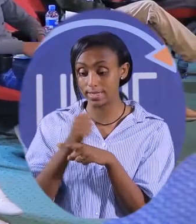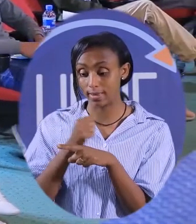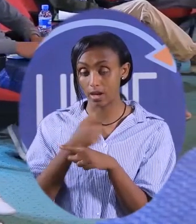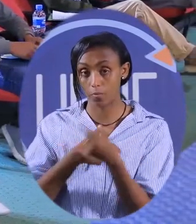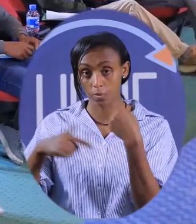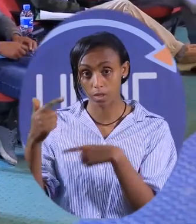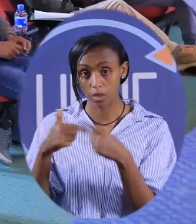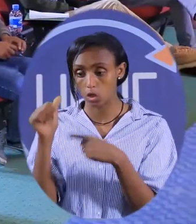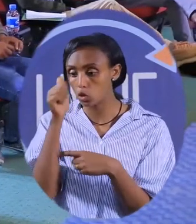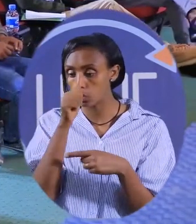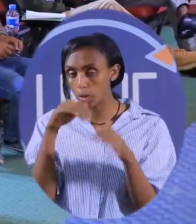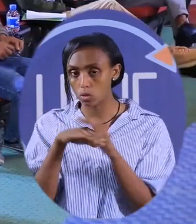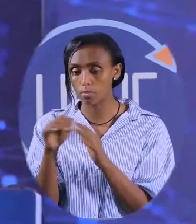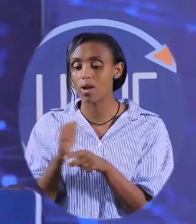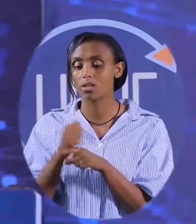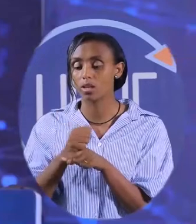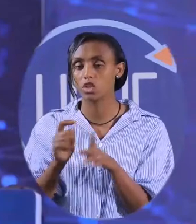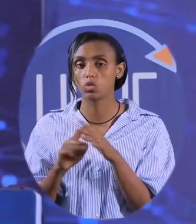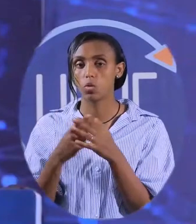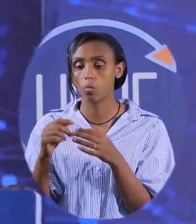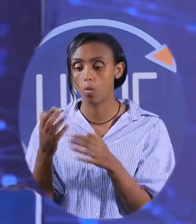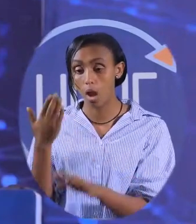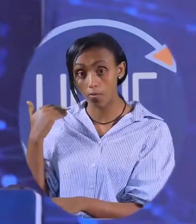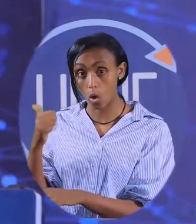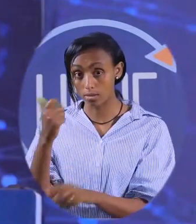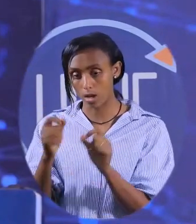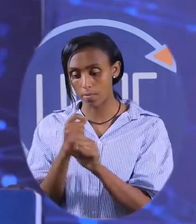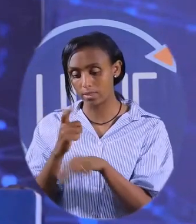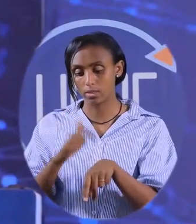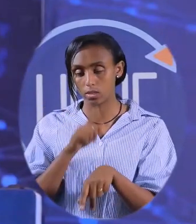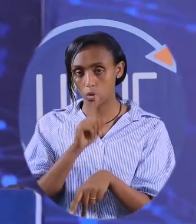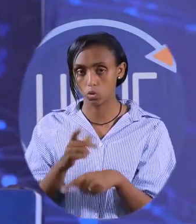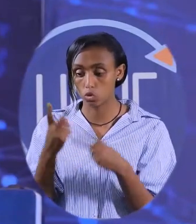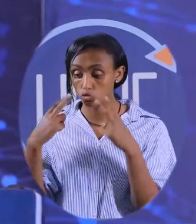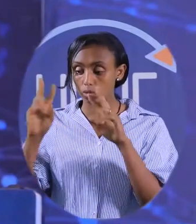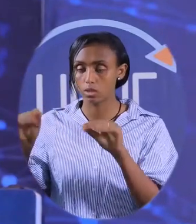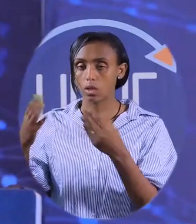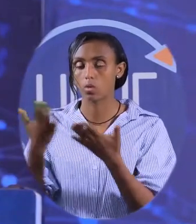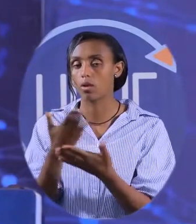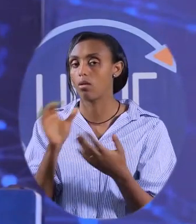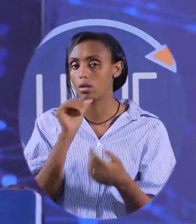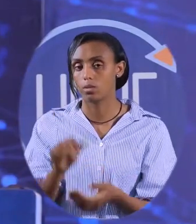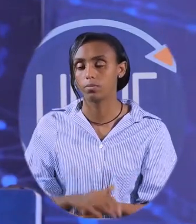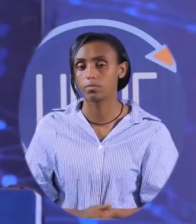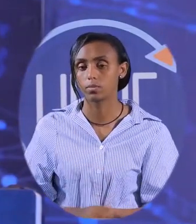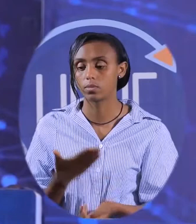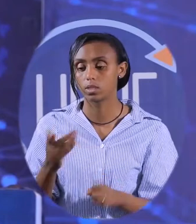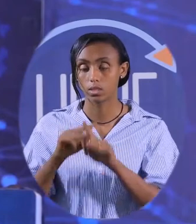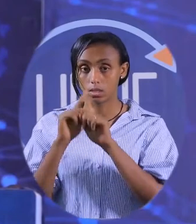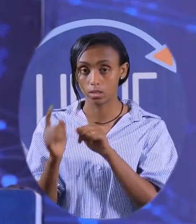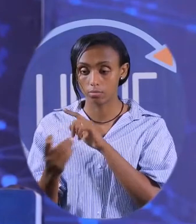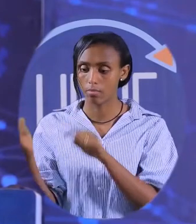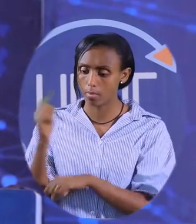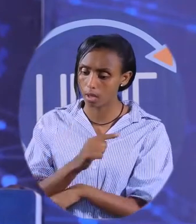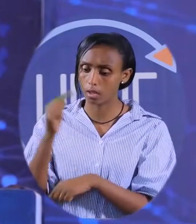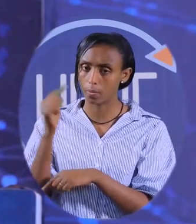ብንመጣ ኢትዮጵያ ማሰልጠን የጀመረችው ባለፈው 10 ዓመታት ጊዜ ነው። ትኩረት የተሰጠው አጀንዳ አይደለም። ነገር ግን